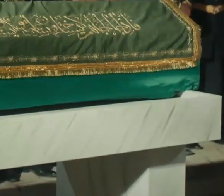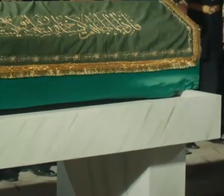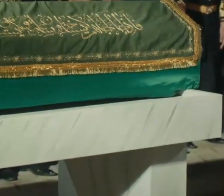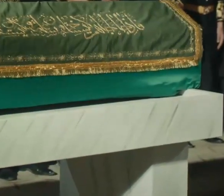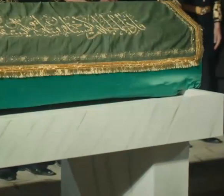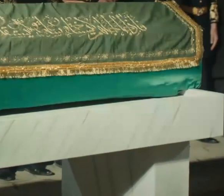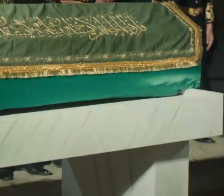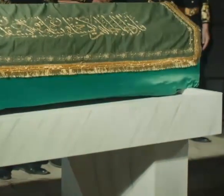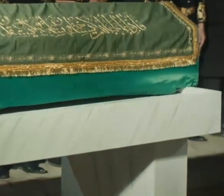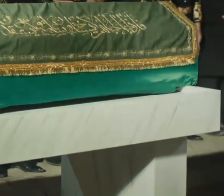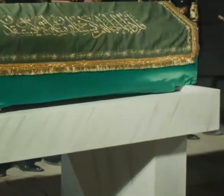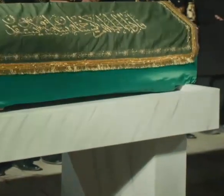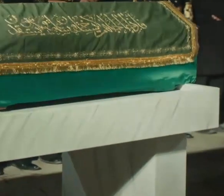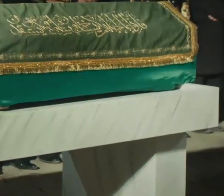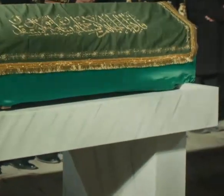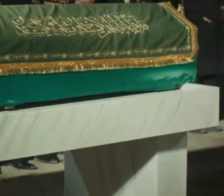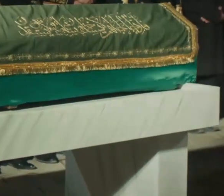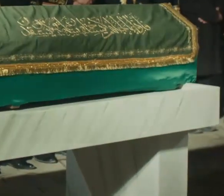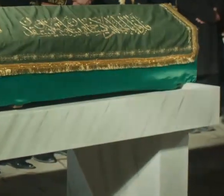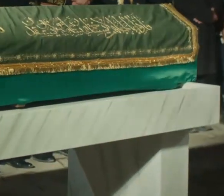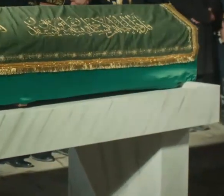rahmetullah. Arkasındaki cemaate döndü.